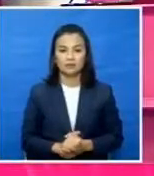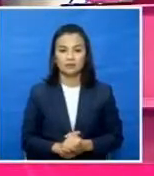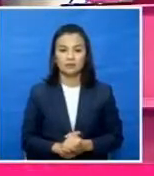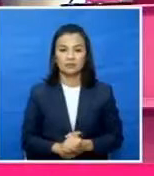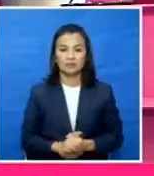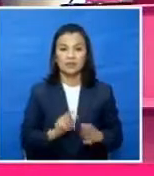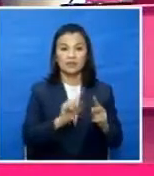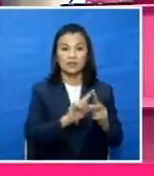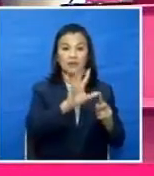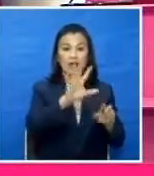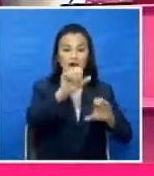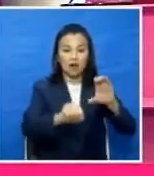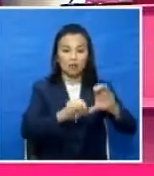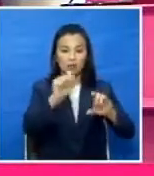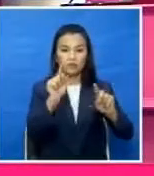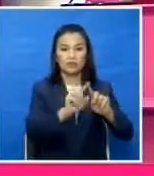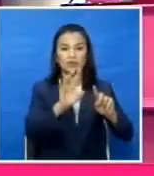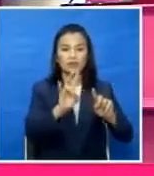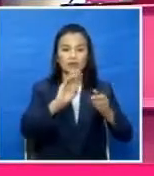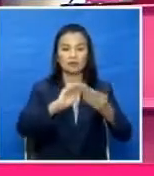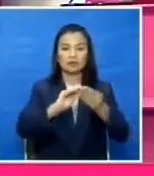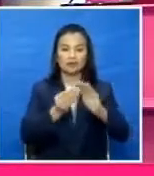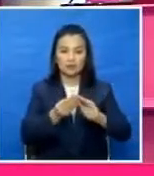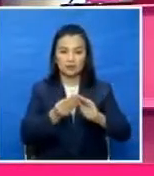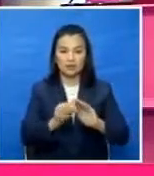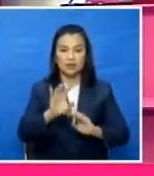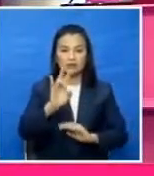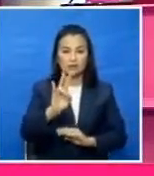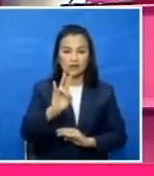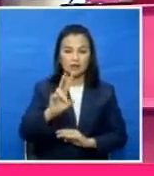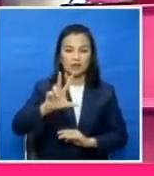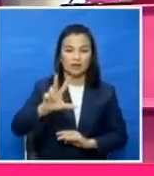อันดับที่5หมุนครั้งที่7เลขที่ออก